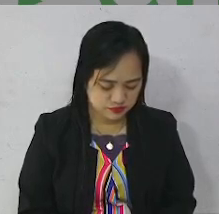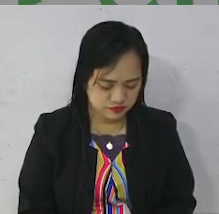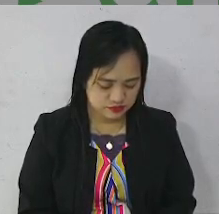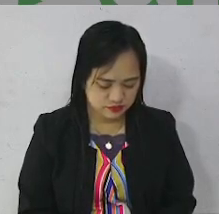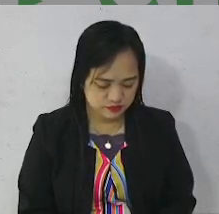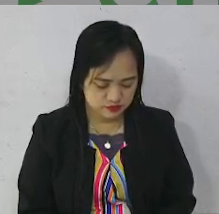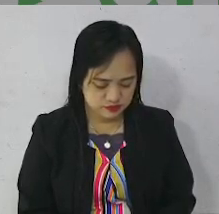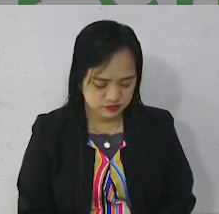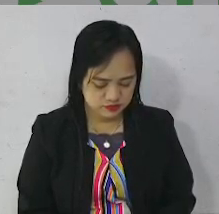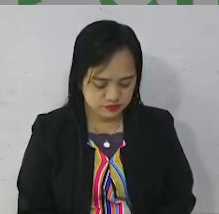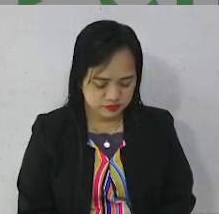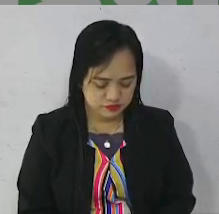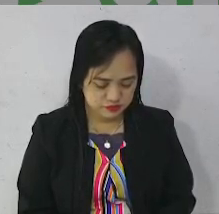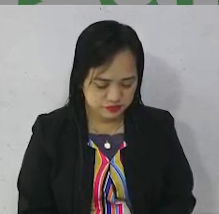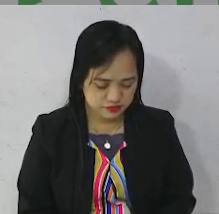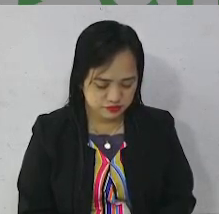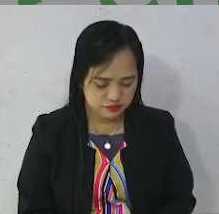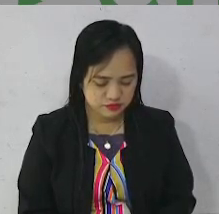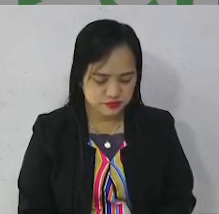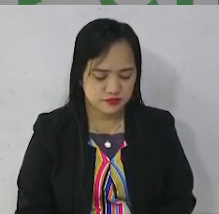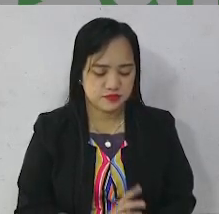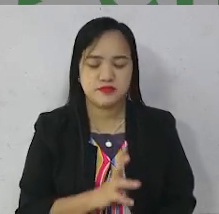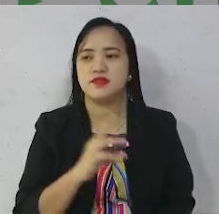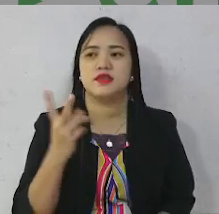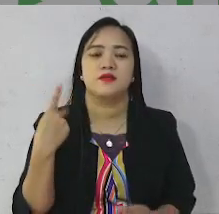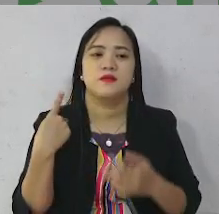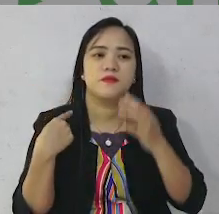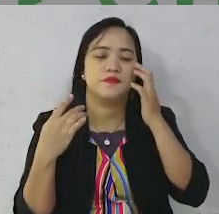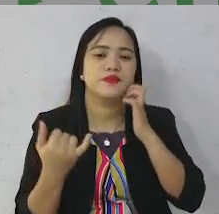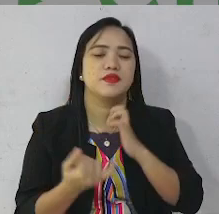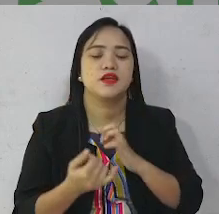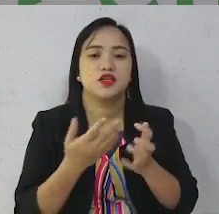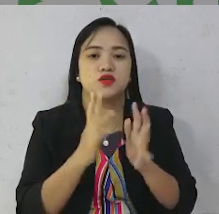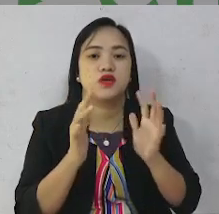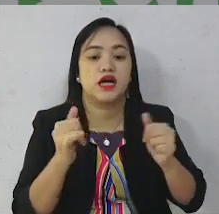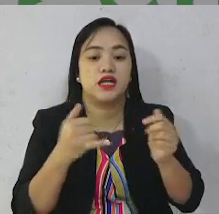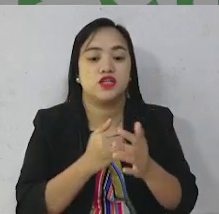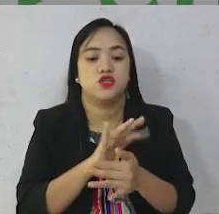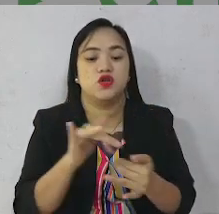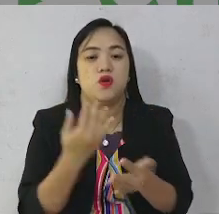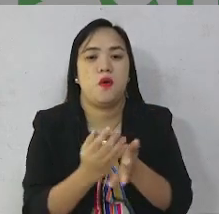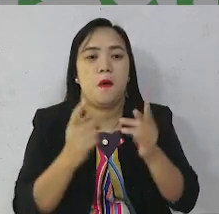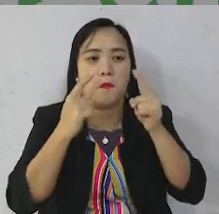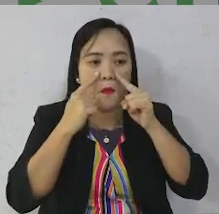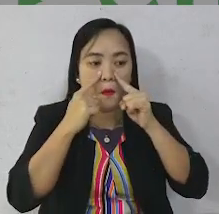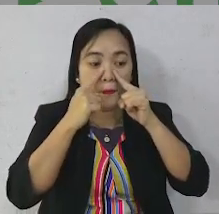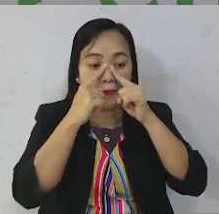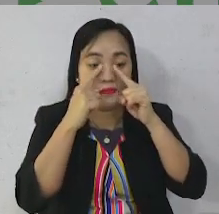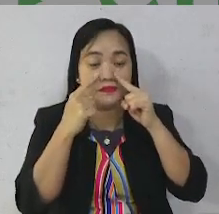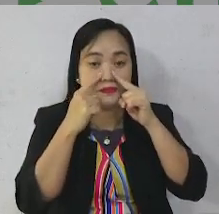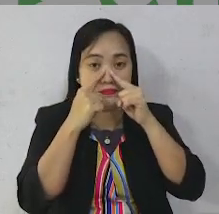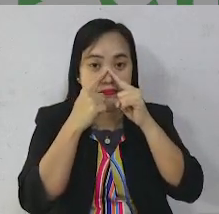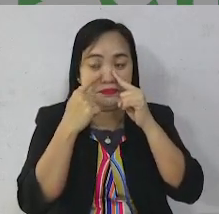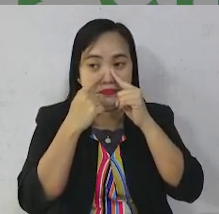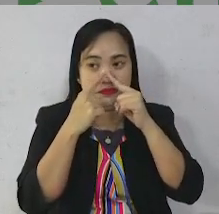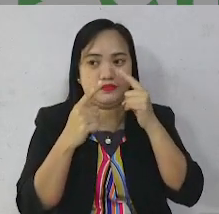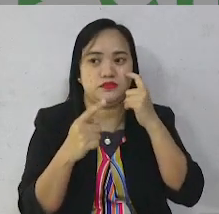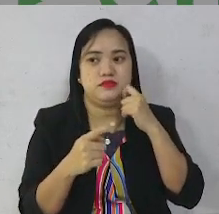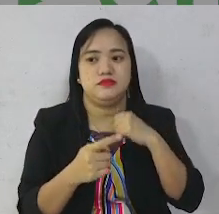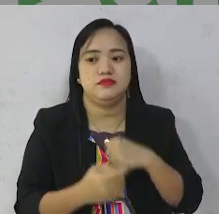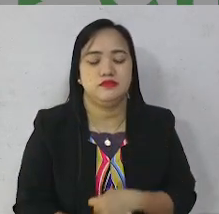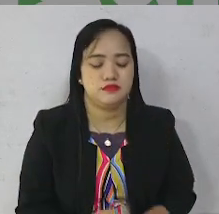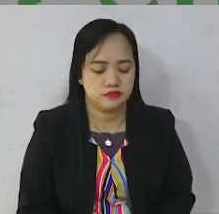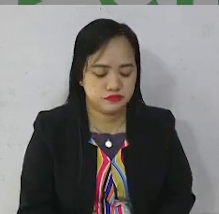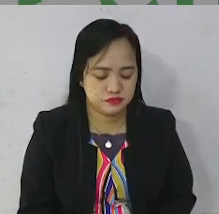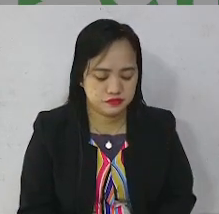Mainit Na Kape yung daliri mo O tapos mo tag kasi yung init ba nakak mold